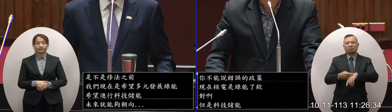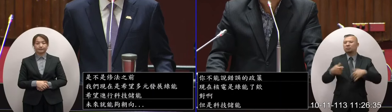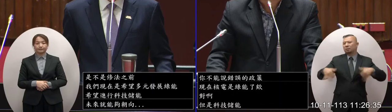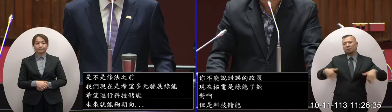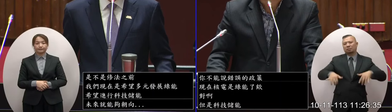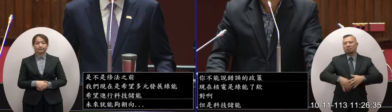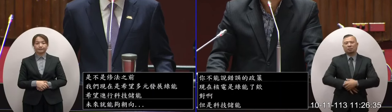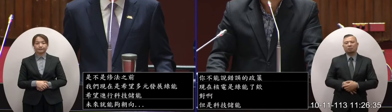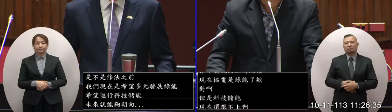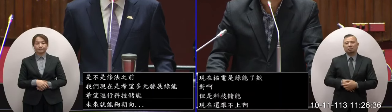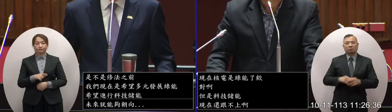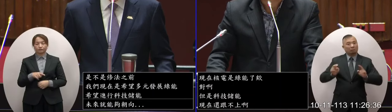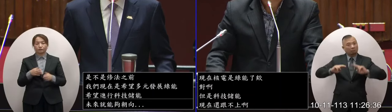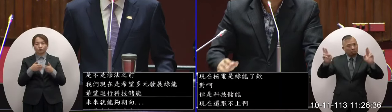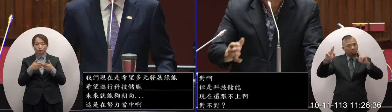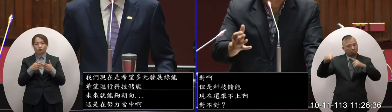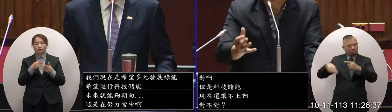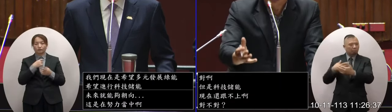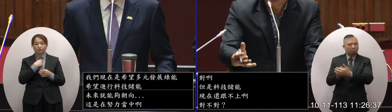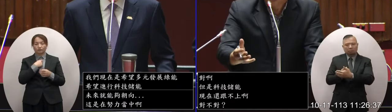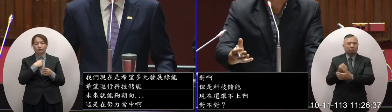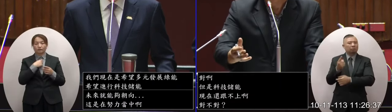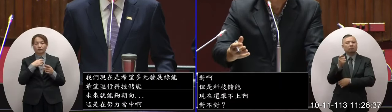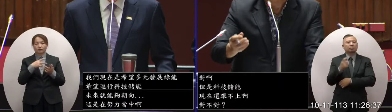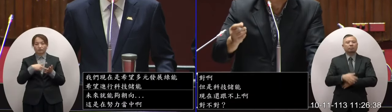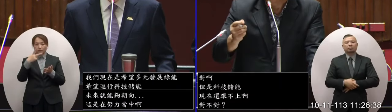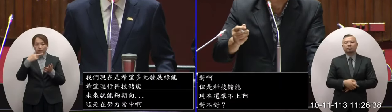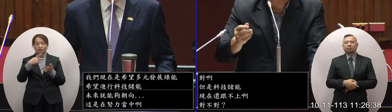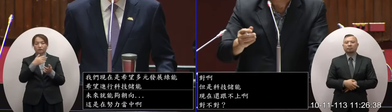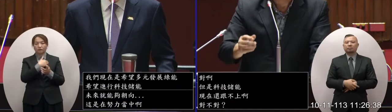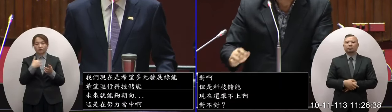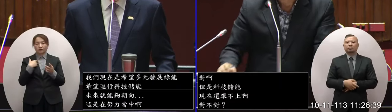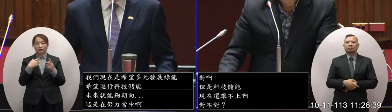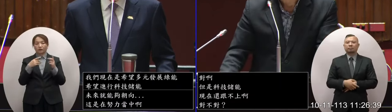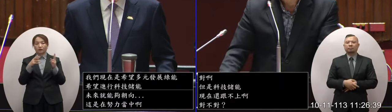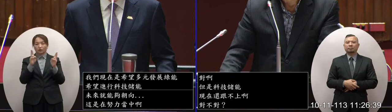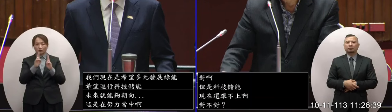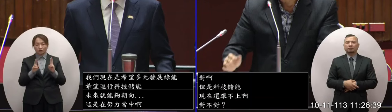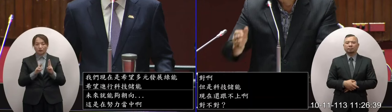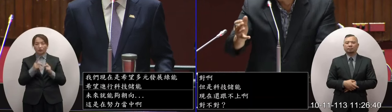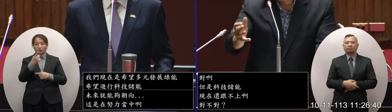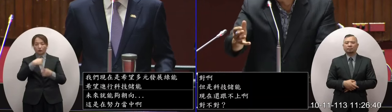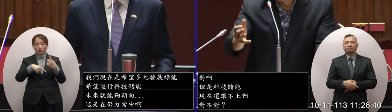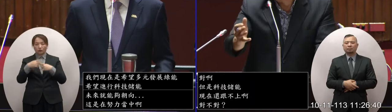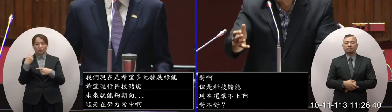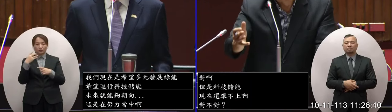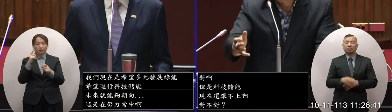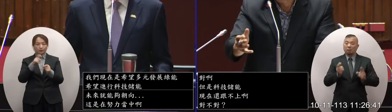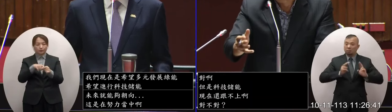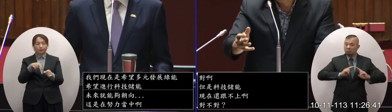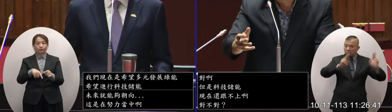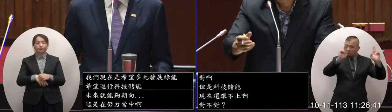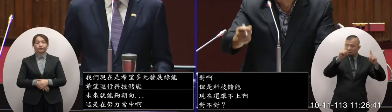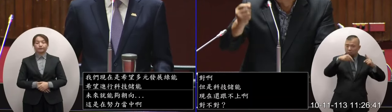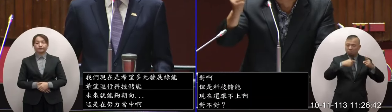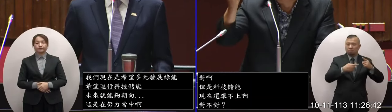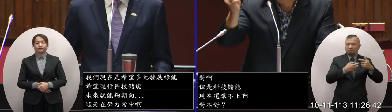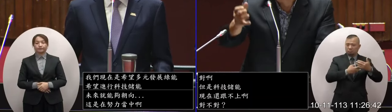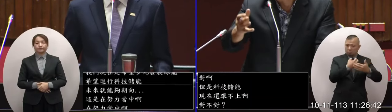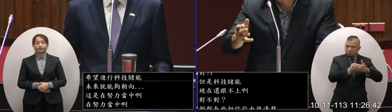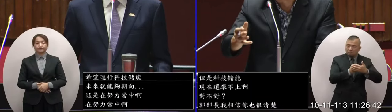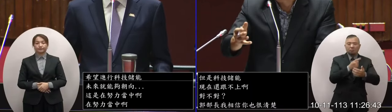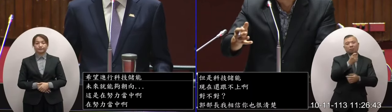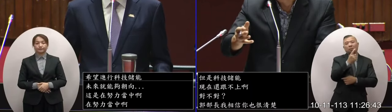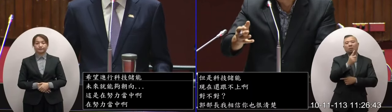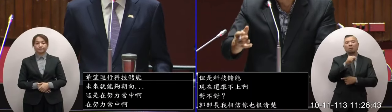储能还跟不上啊。 这就是我们在二次能源转型当中重要的目标。 你电没有办法储，所以说